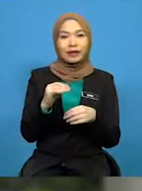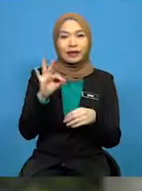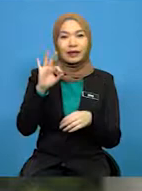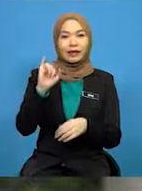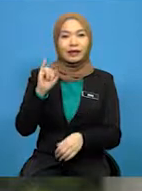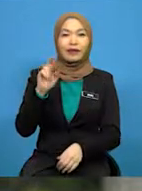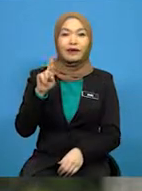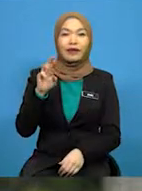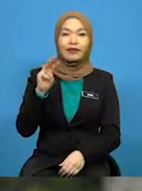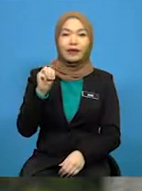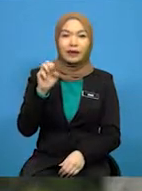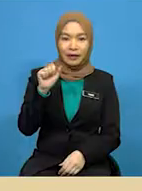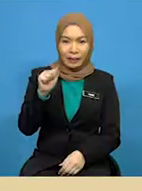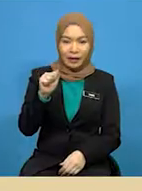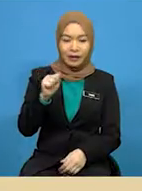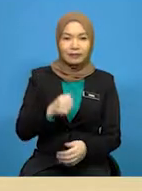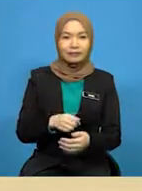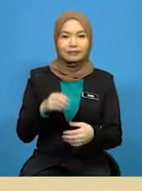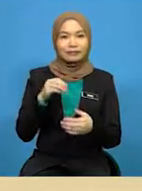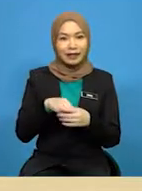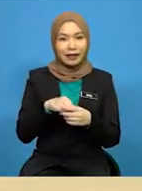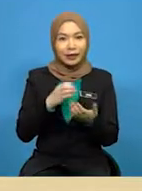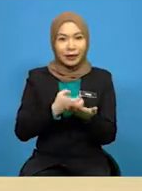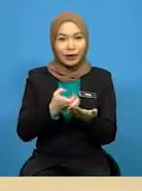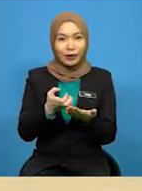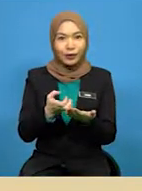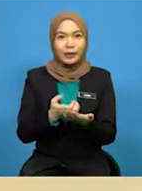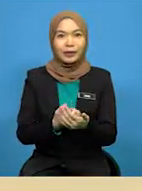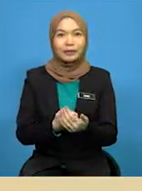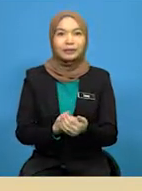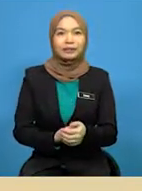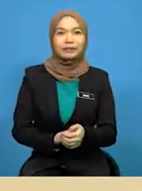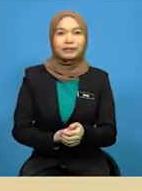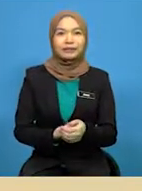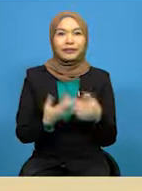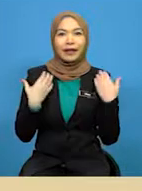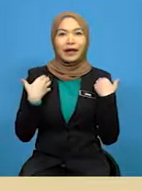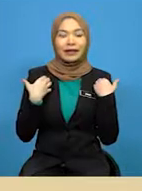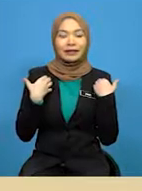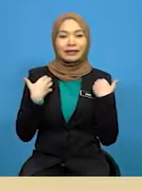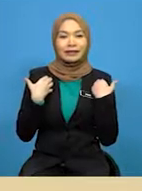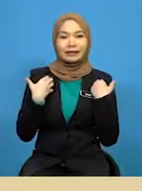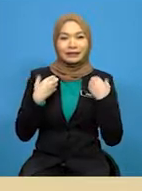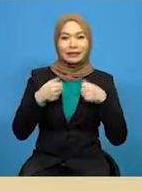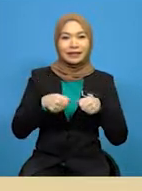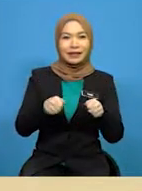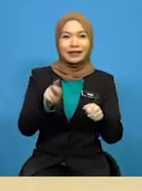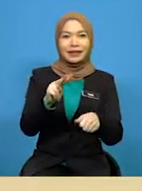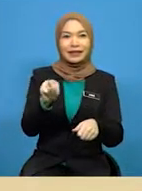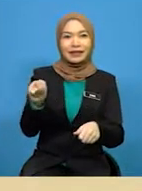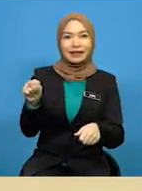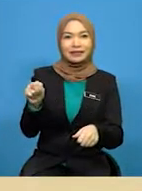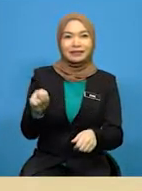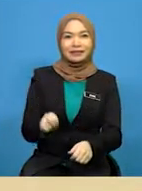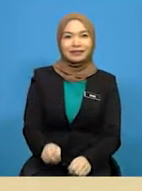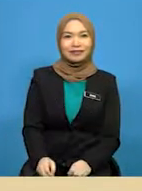Pelajar akan diterangkan tentang aliran pusingan pendapatan ekonomi empat sektor secara umum untuk memberi gambaran